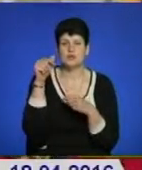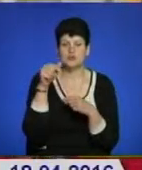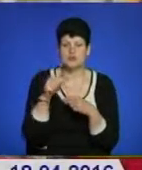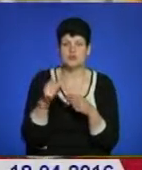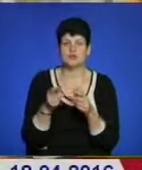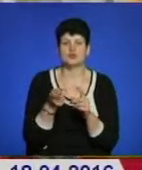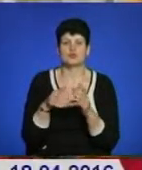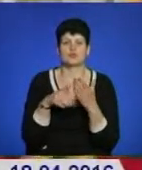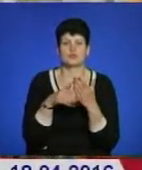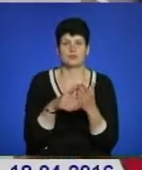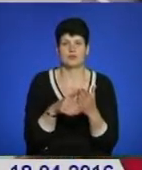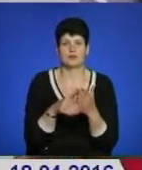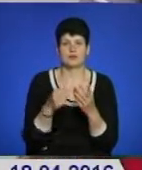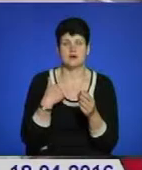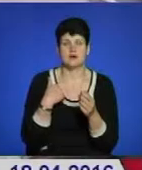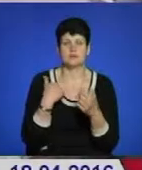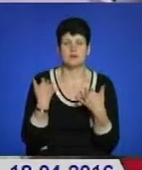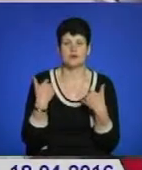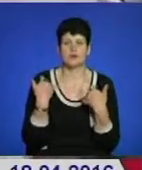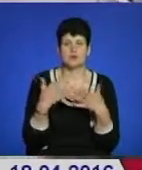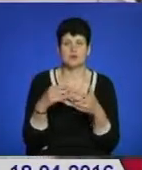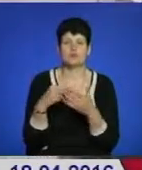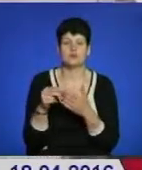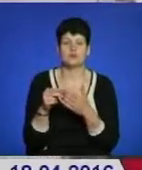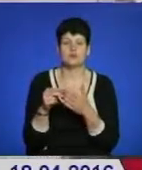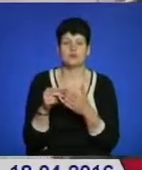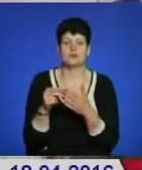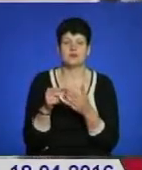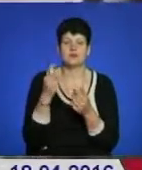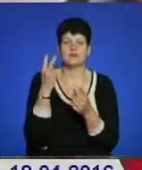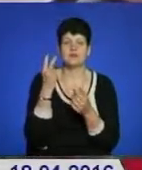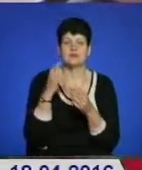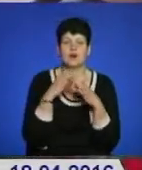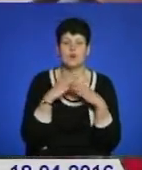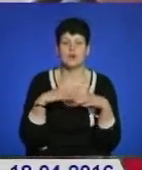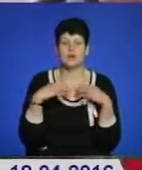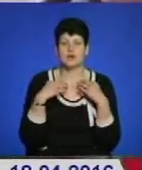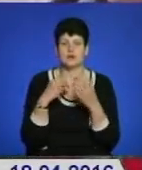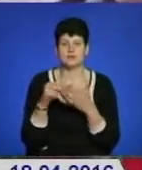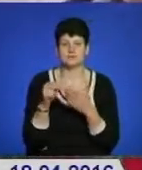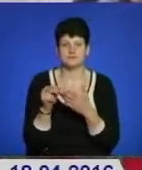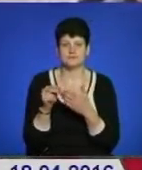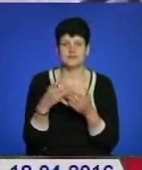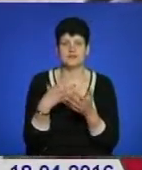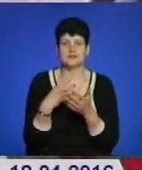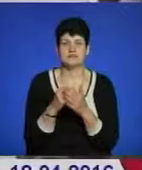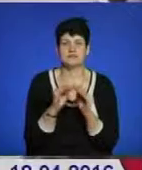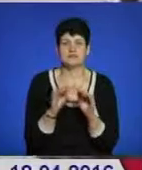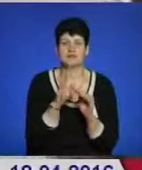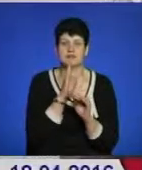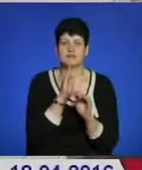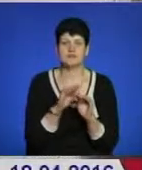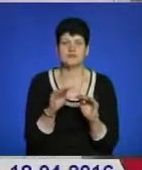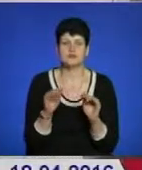підтримки української армії. Ми вже придбали. А що придбали? Два колії вже придбали для своїх дівчаток.